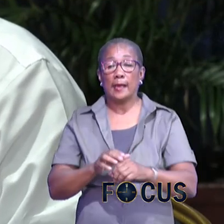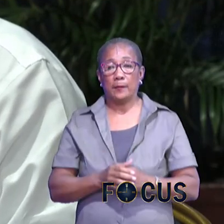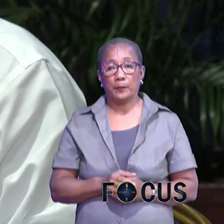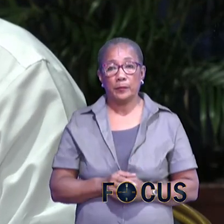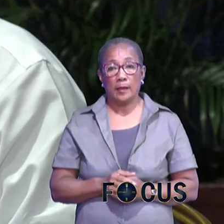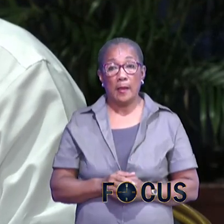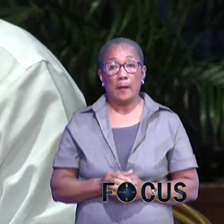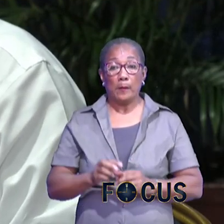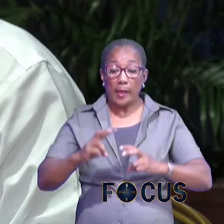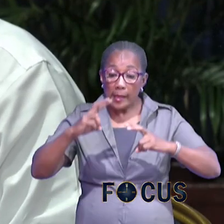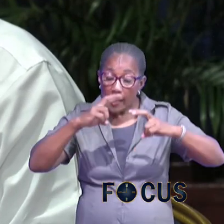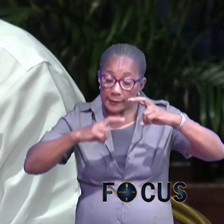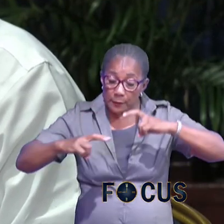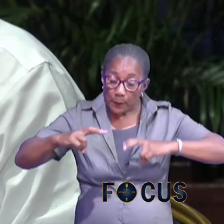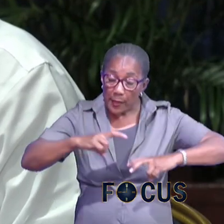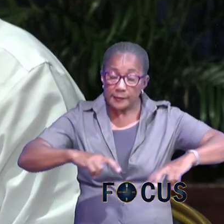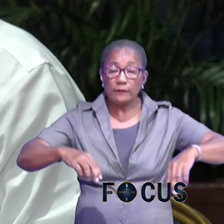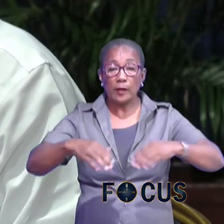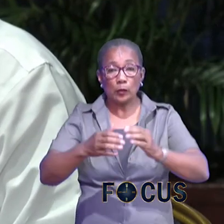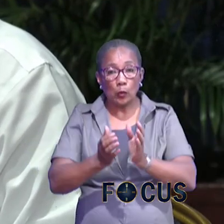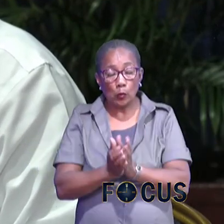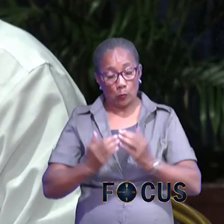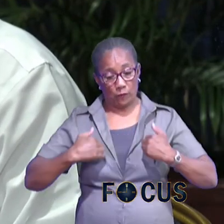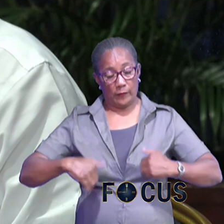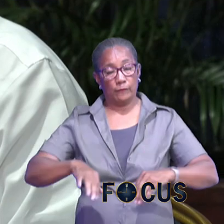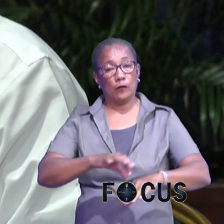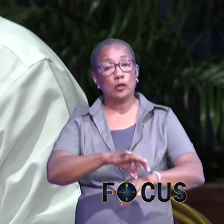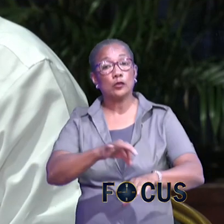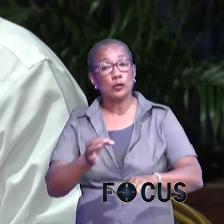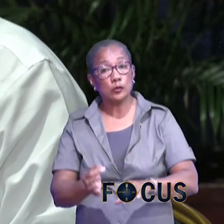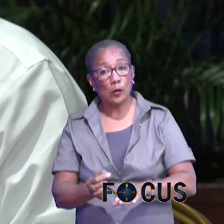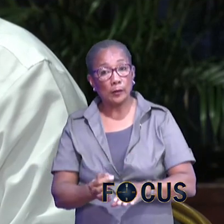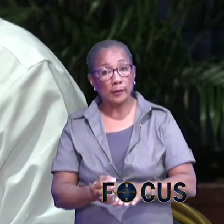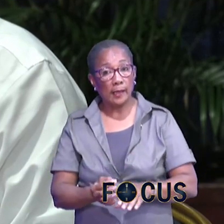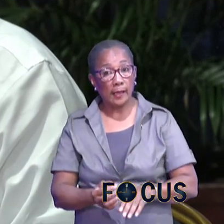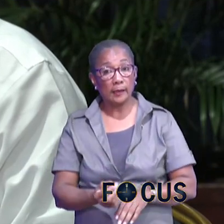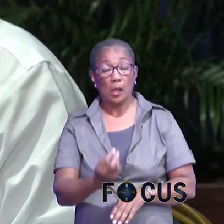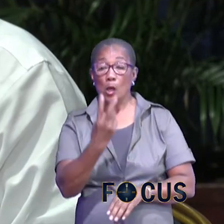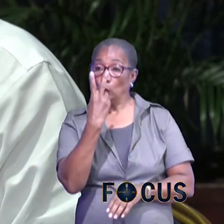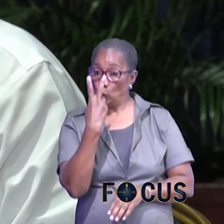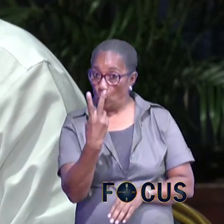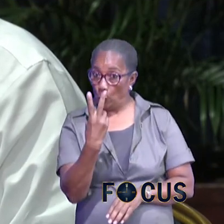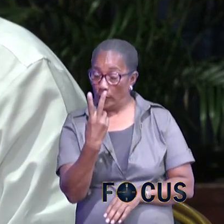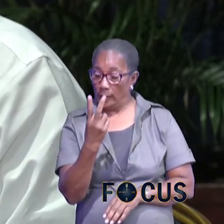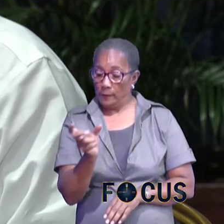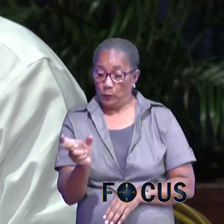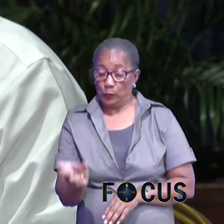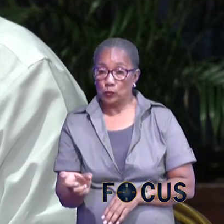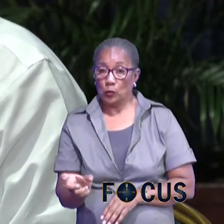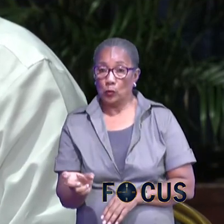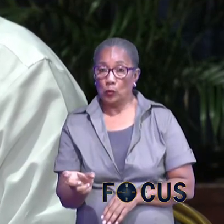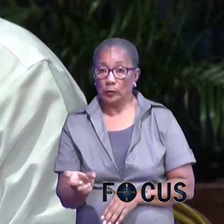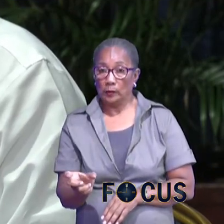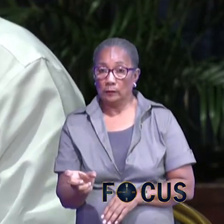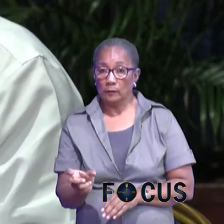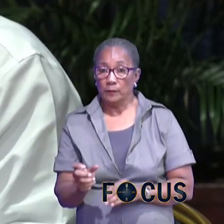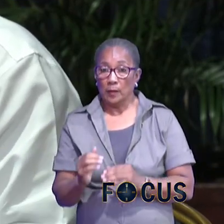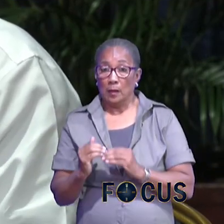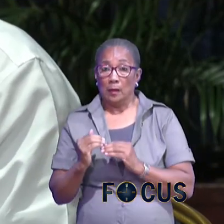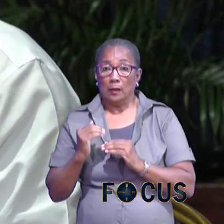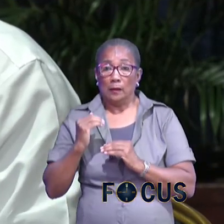Bij inspectie door het team van Volksgezondheid bleken 2 personen een